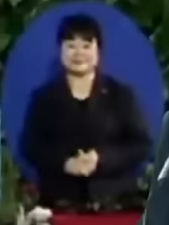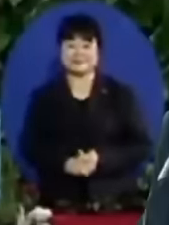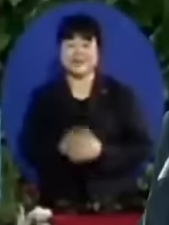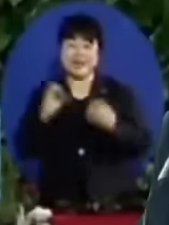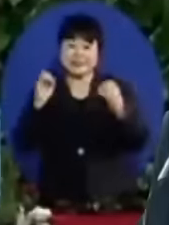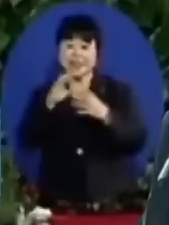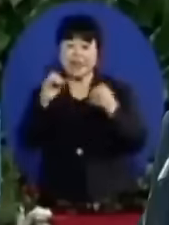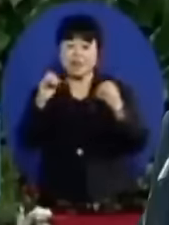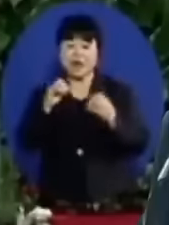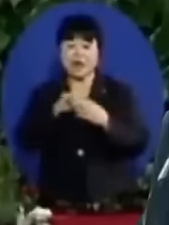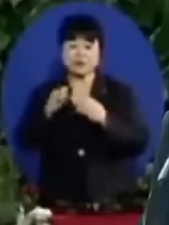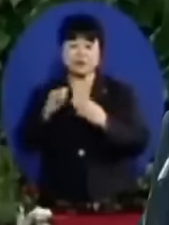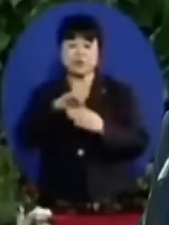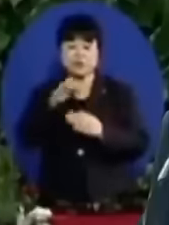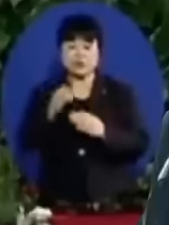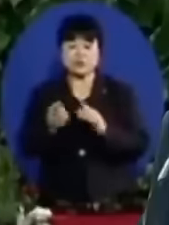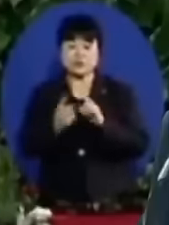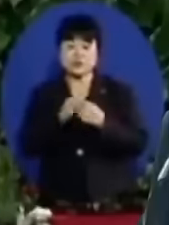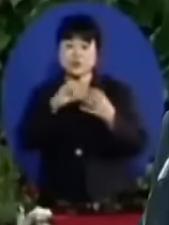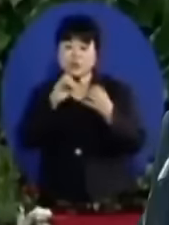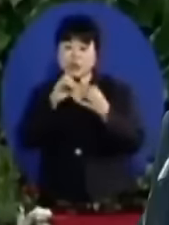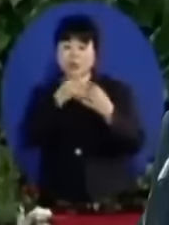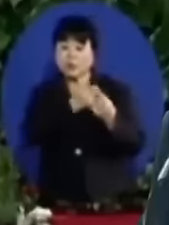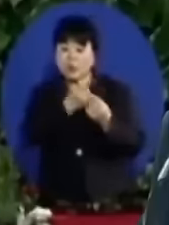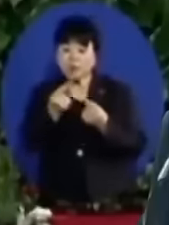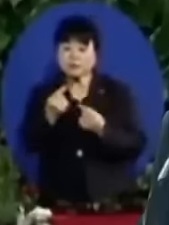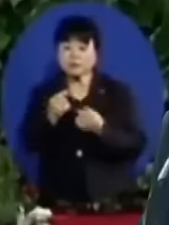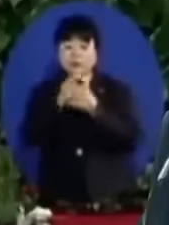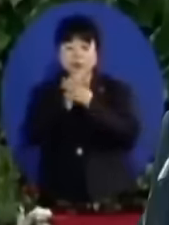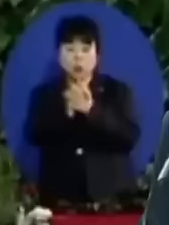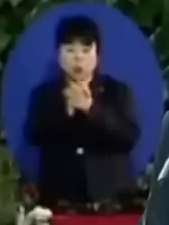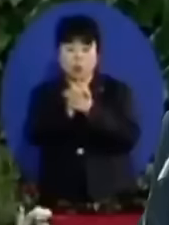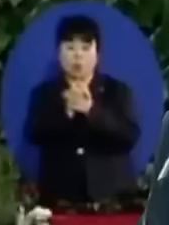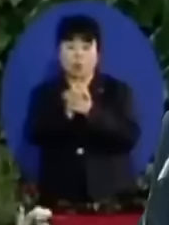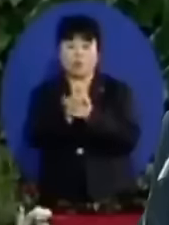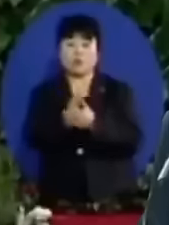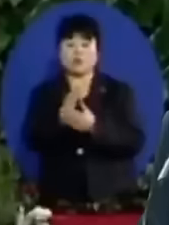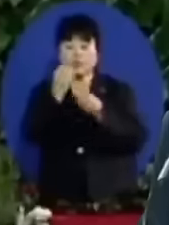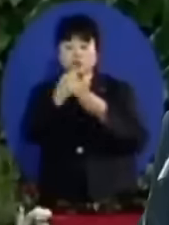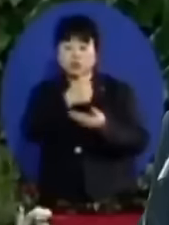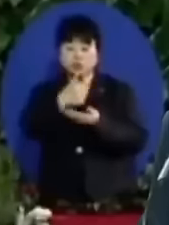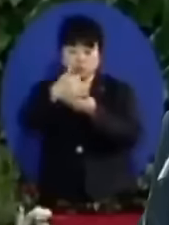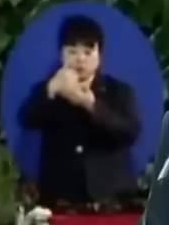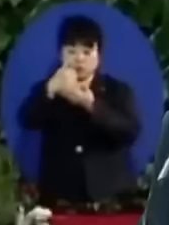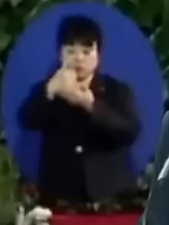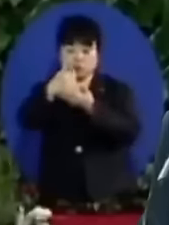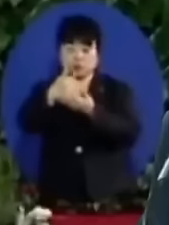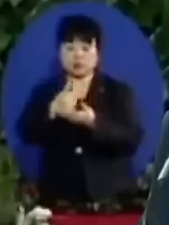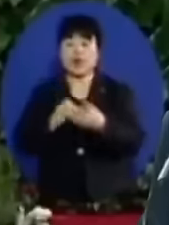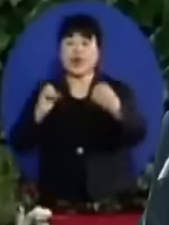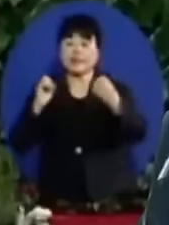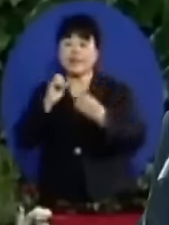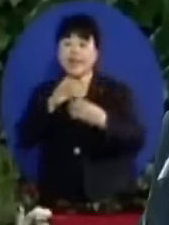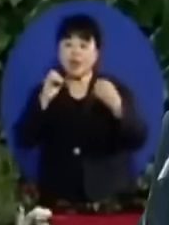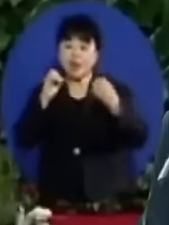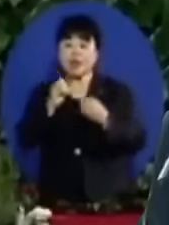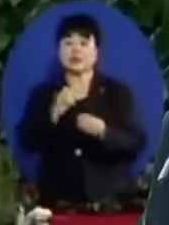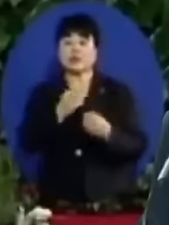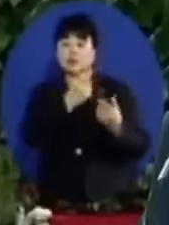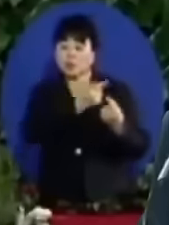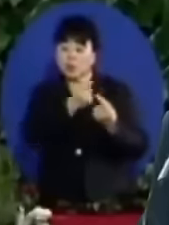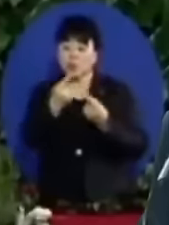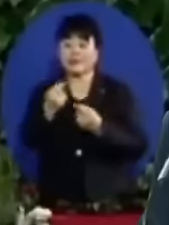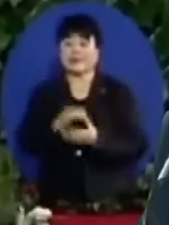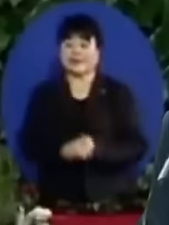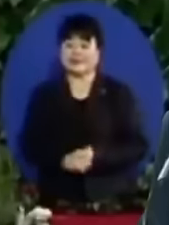대화가 가족이나 이웃과 이야기를 나누는 것처럼 기도는 창조주와 대화를 나누는 것을 말하는